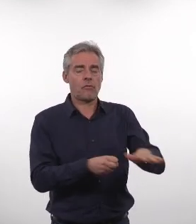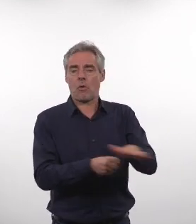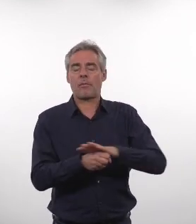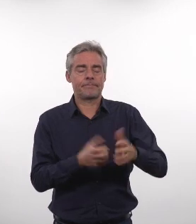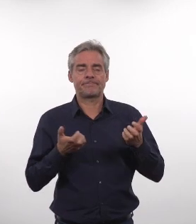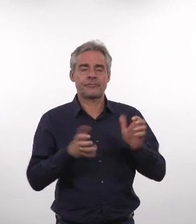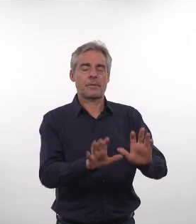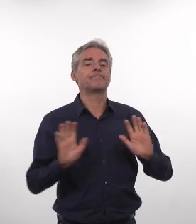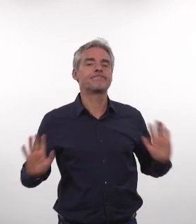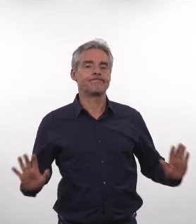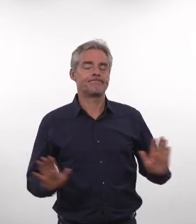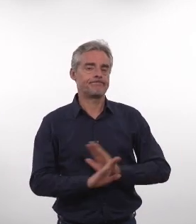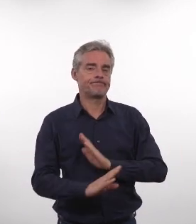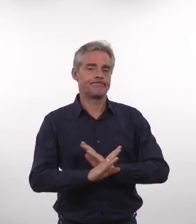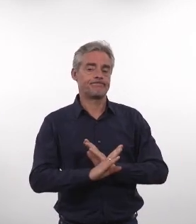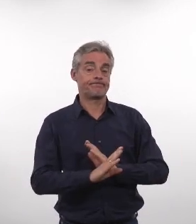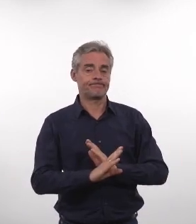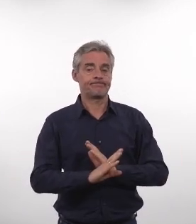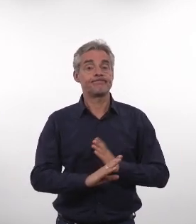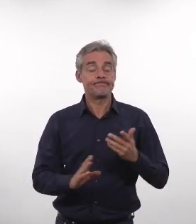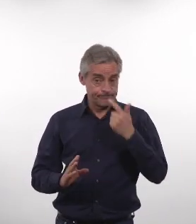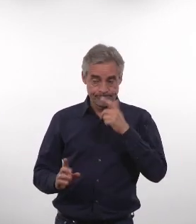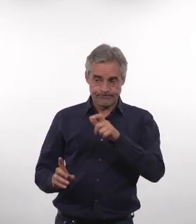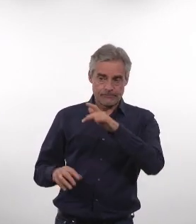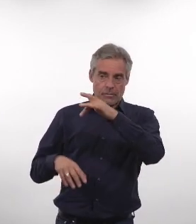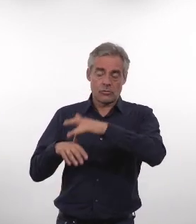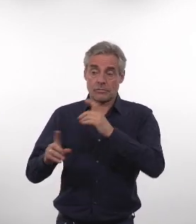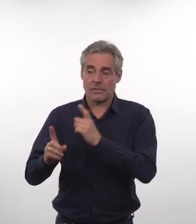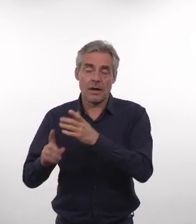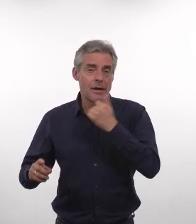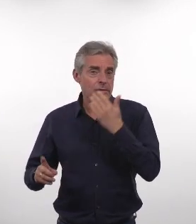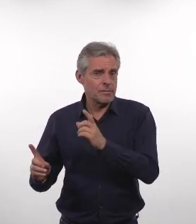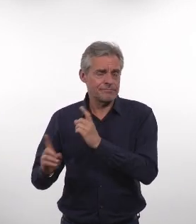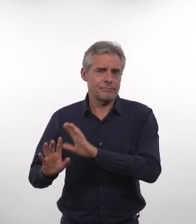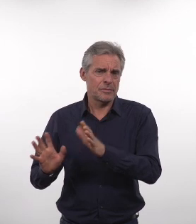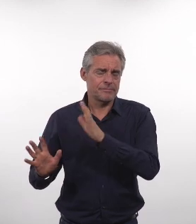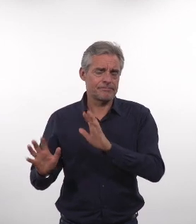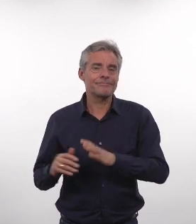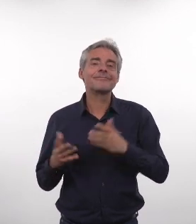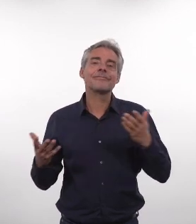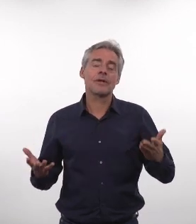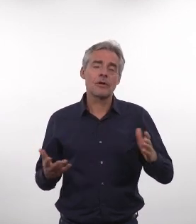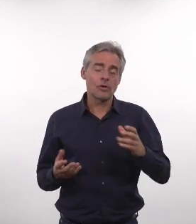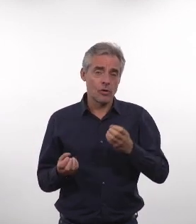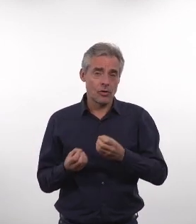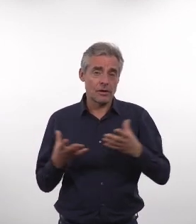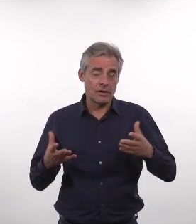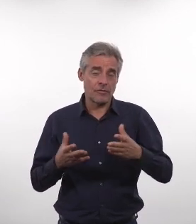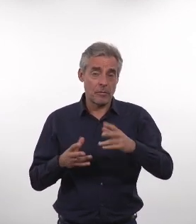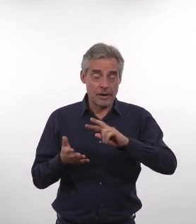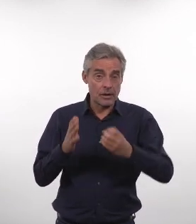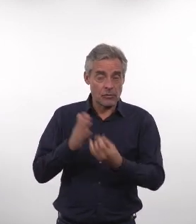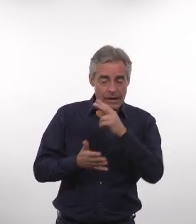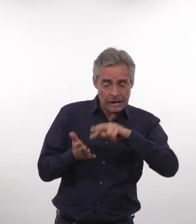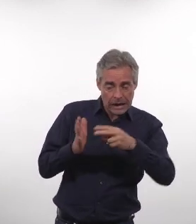soins. Voilà, c'est des patients qu'on peut même pas approcher. Donc, nous avons développé un maximum de techniques